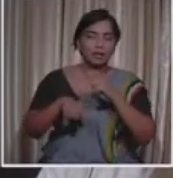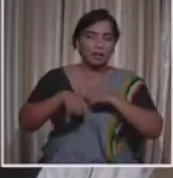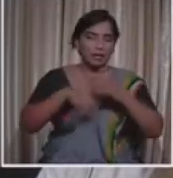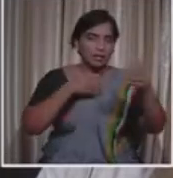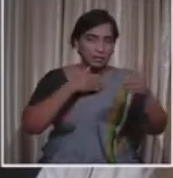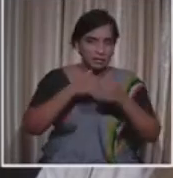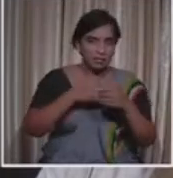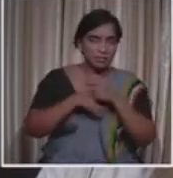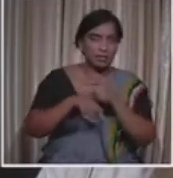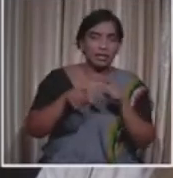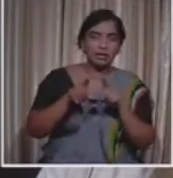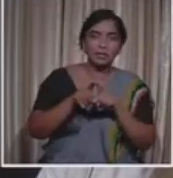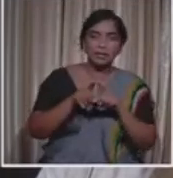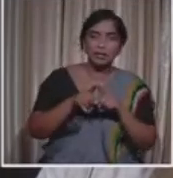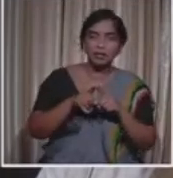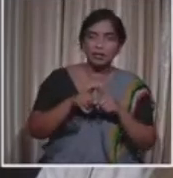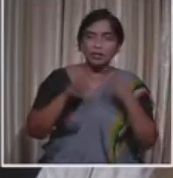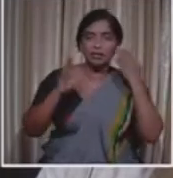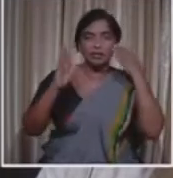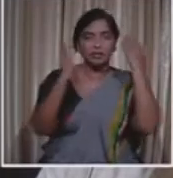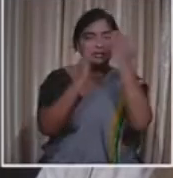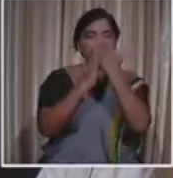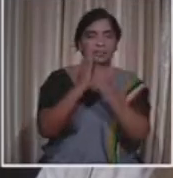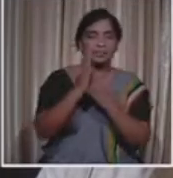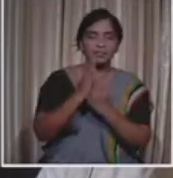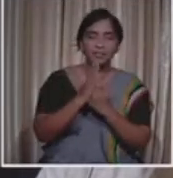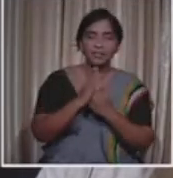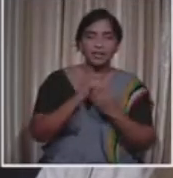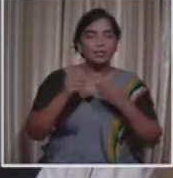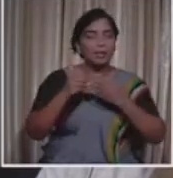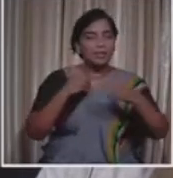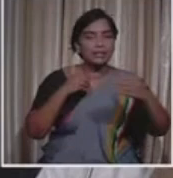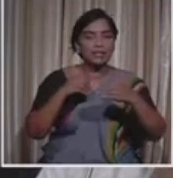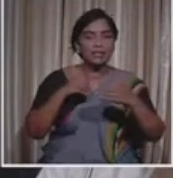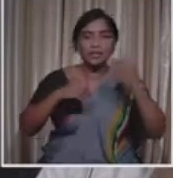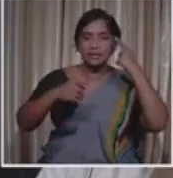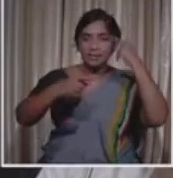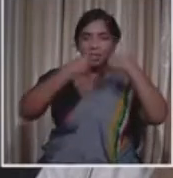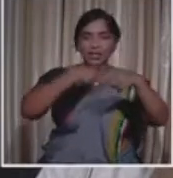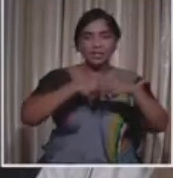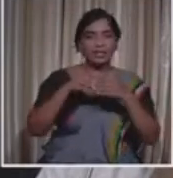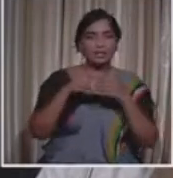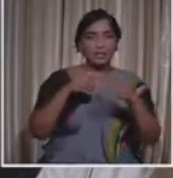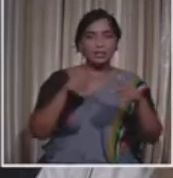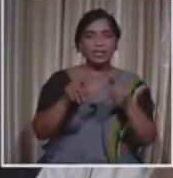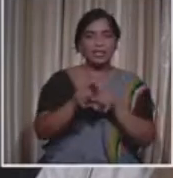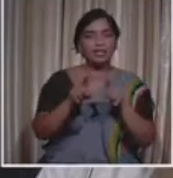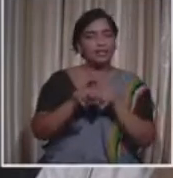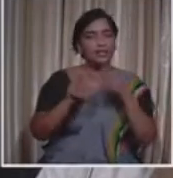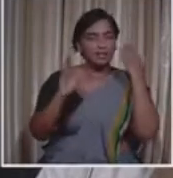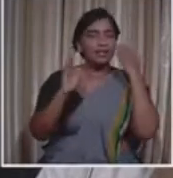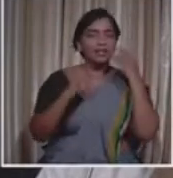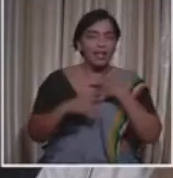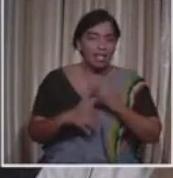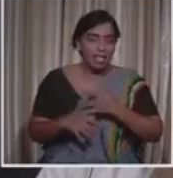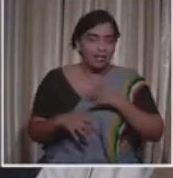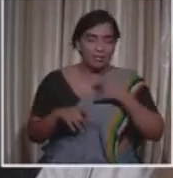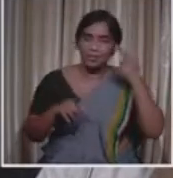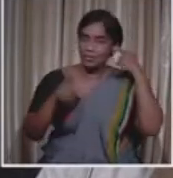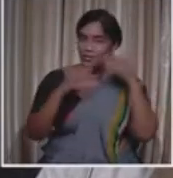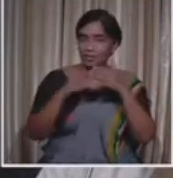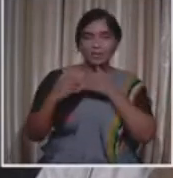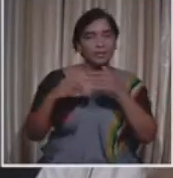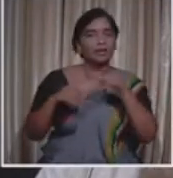කාලයක් අවුරුදු 12යි. මේ අවුරුදු 12 කාලය තුල මගේ අතිනුත් මේ සමාජයේ සාධාරණ දෙයක් ඉෂ්ට නොවුණා නේද කියන හැඟීම මට හැඟෙනවා. දැන්